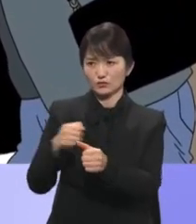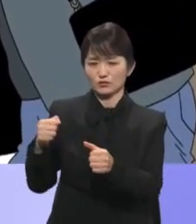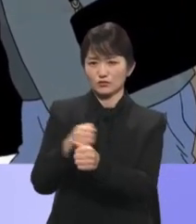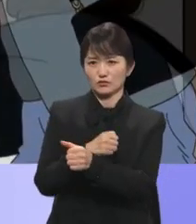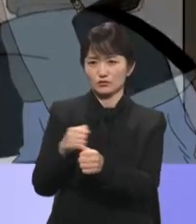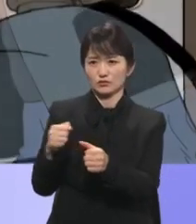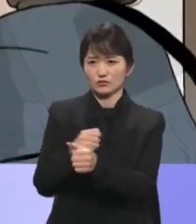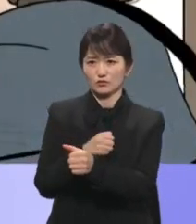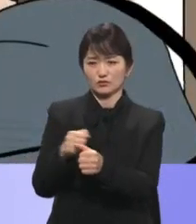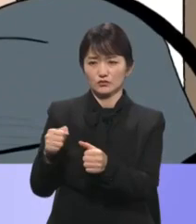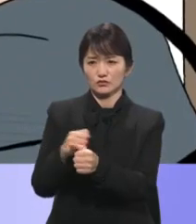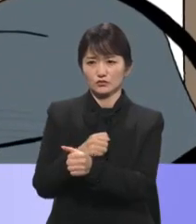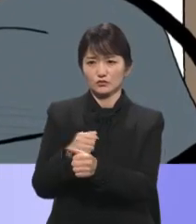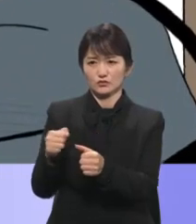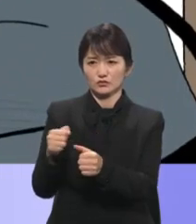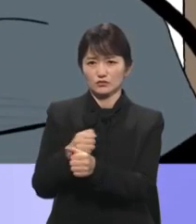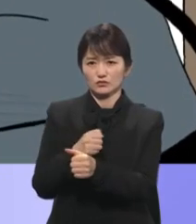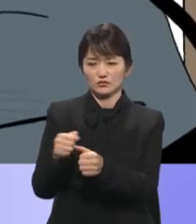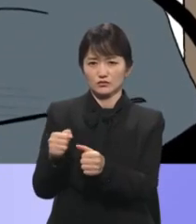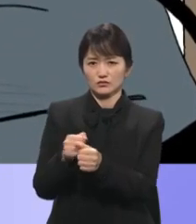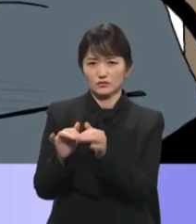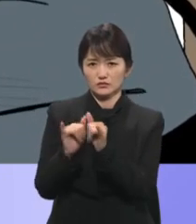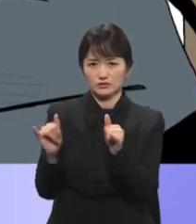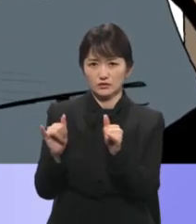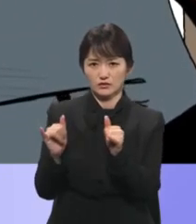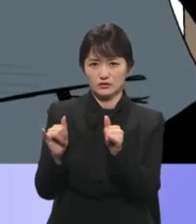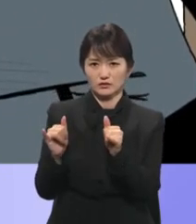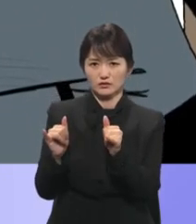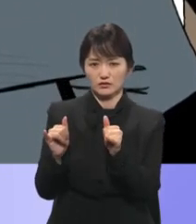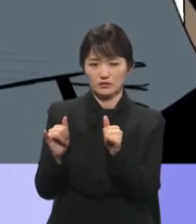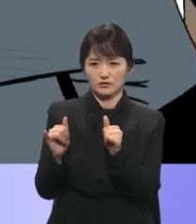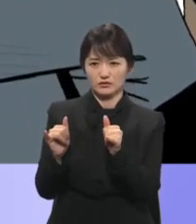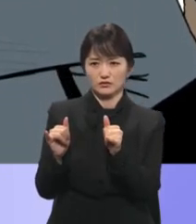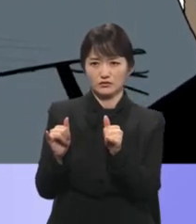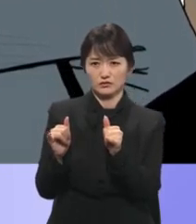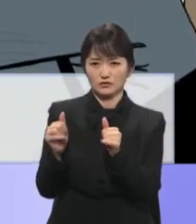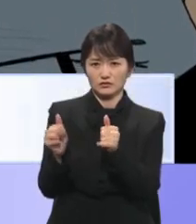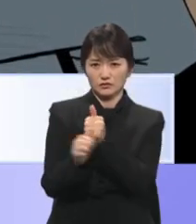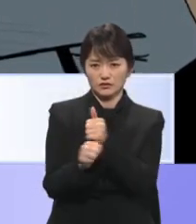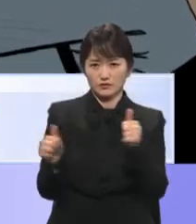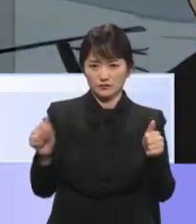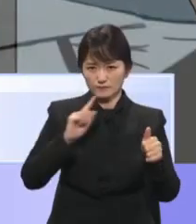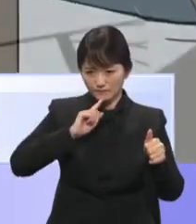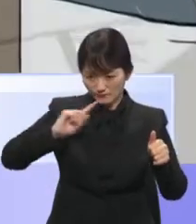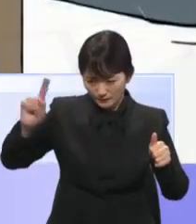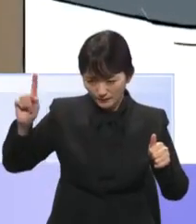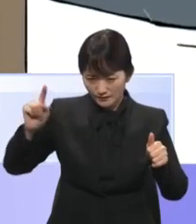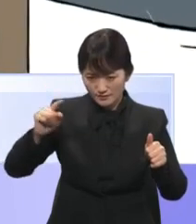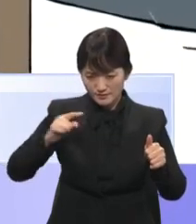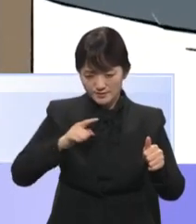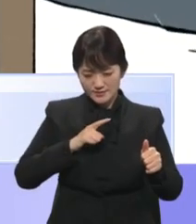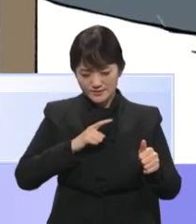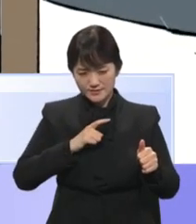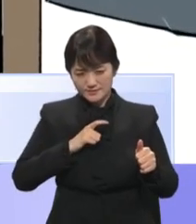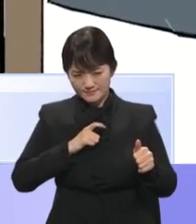학교폭력 대책 심의위원회 회부됐다 데 어 앙심을 품고이 수업 시간에 선생님을 찾아가서 이런 일을 한 겁니다